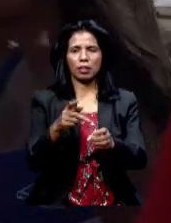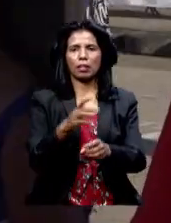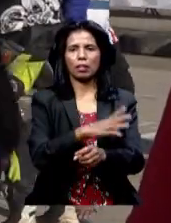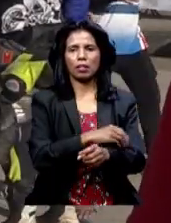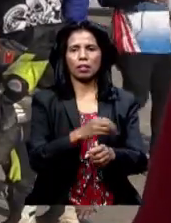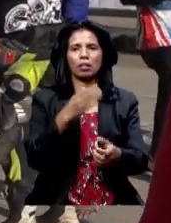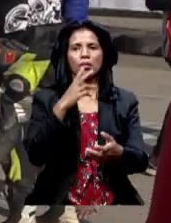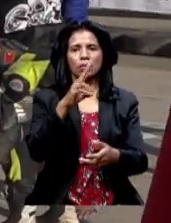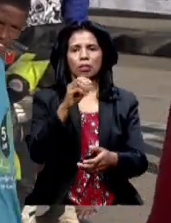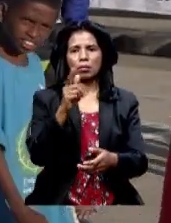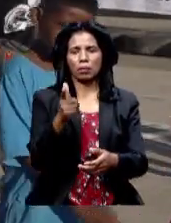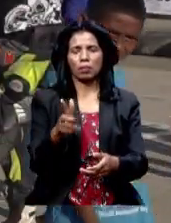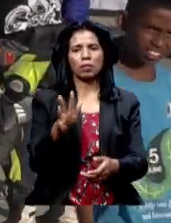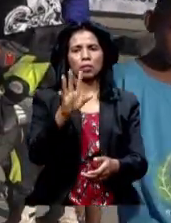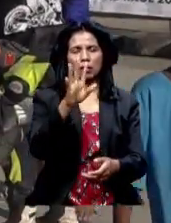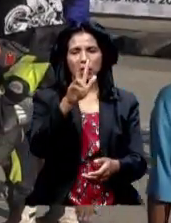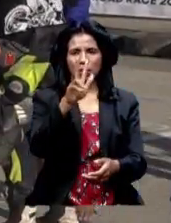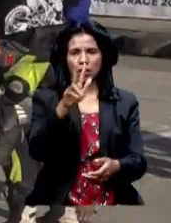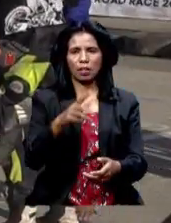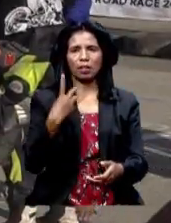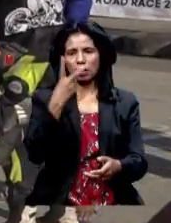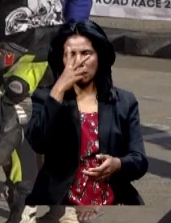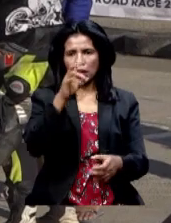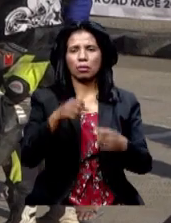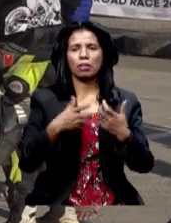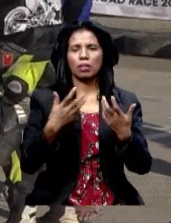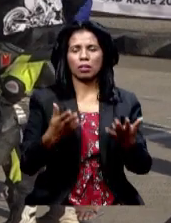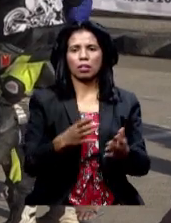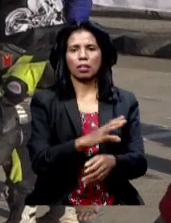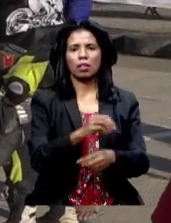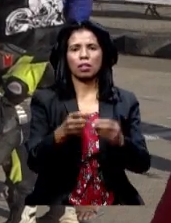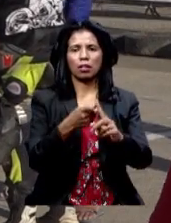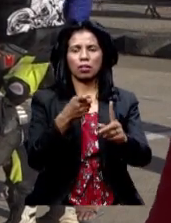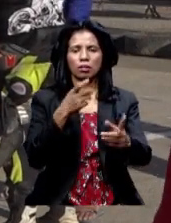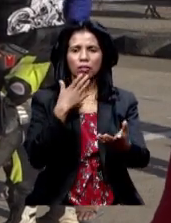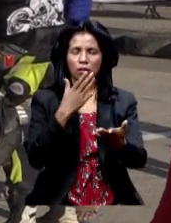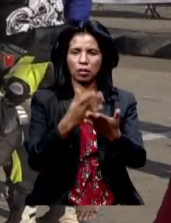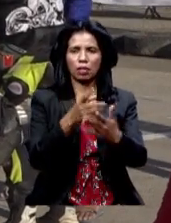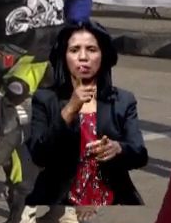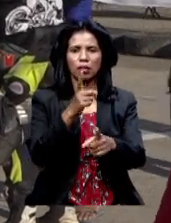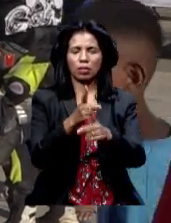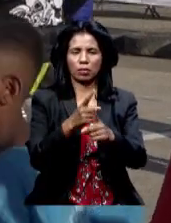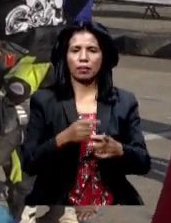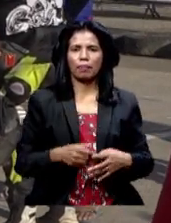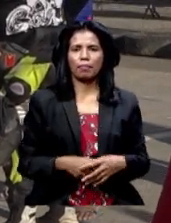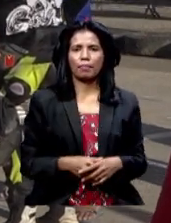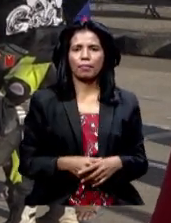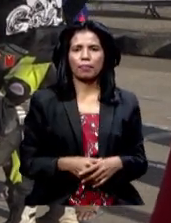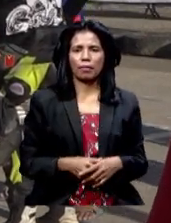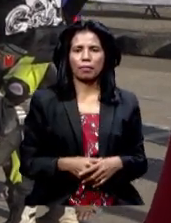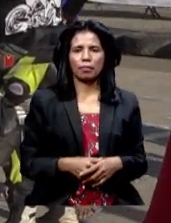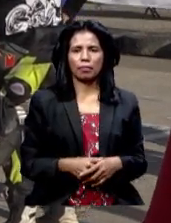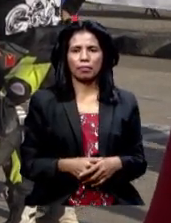Race 2023. Kita melihat bagaimana pelaksananya berjalan sangat baik dan luar biasa